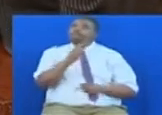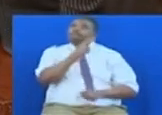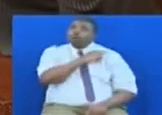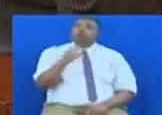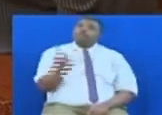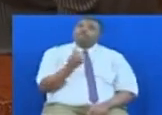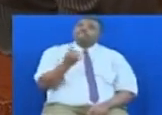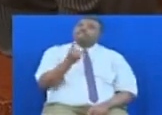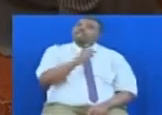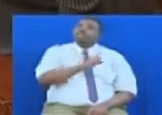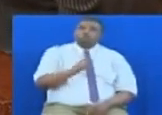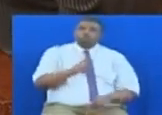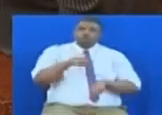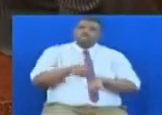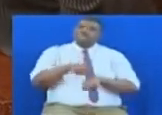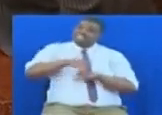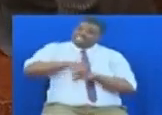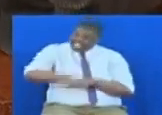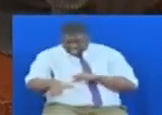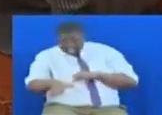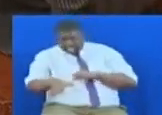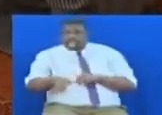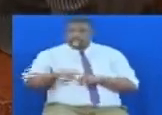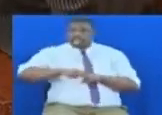Hakuwa peke yake. Wakati anateleza hakuwa peke yake.